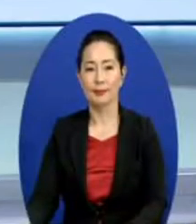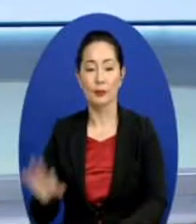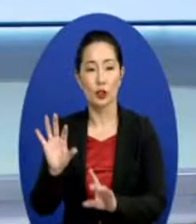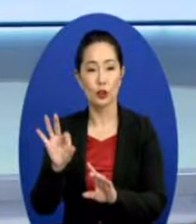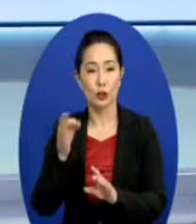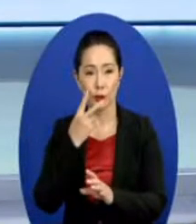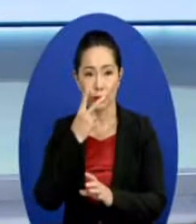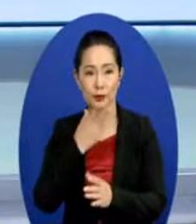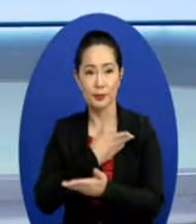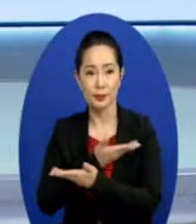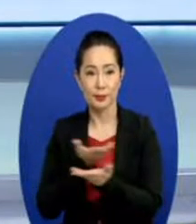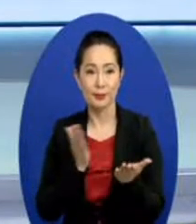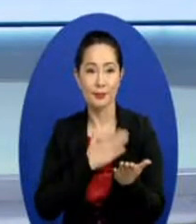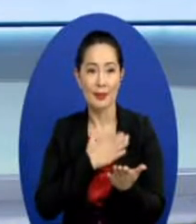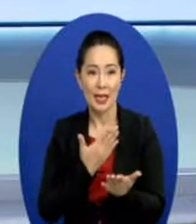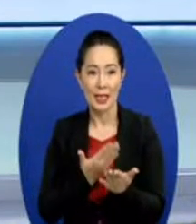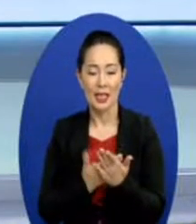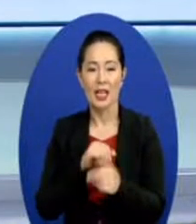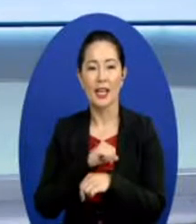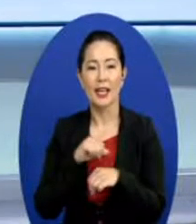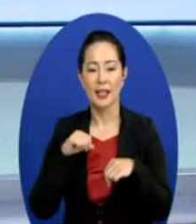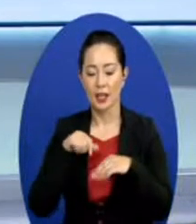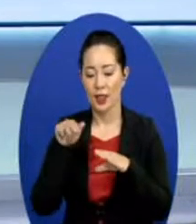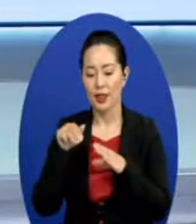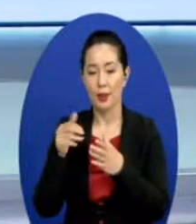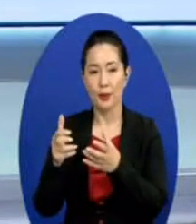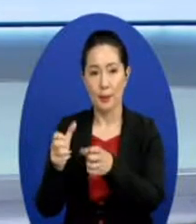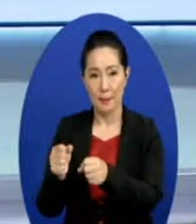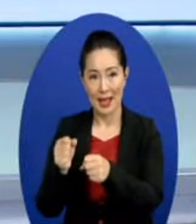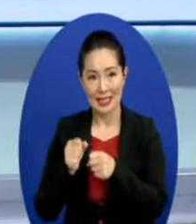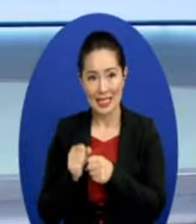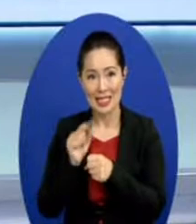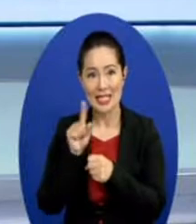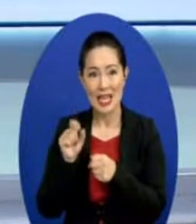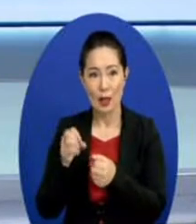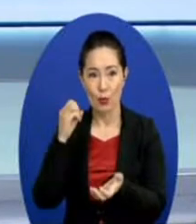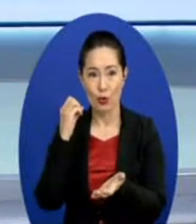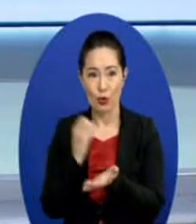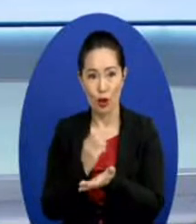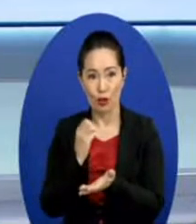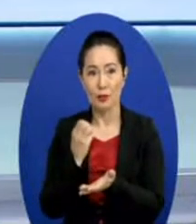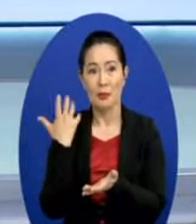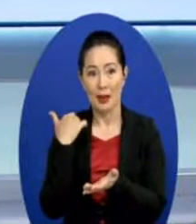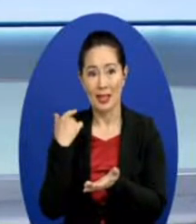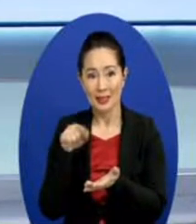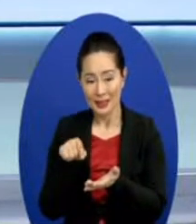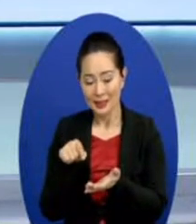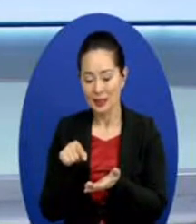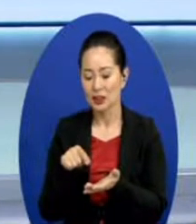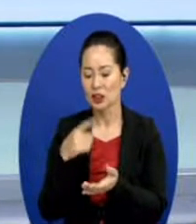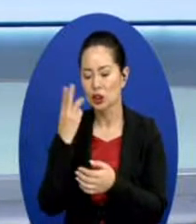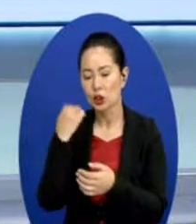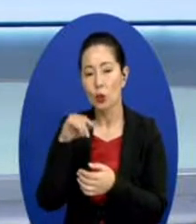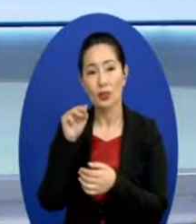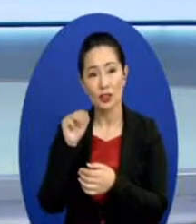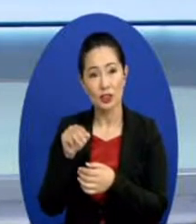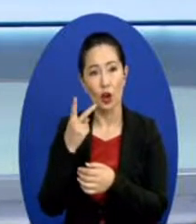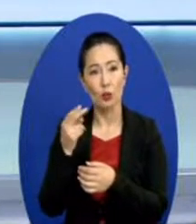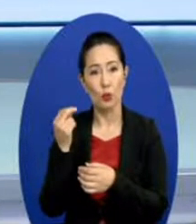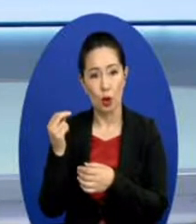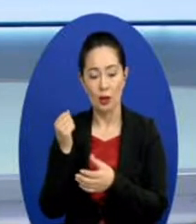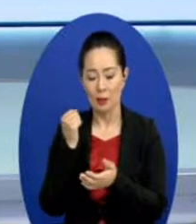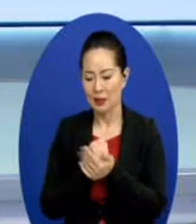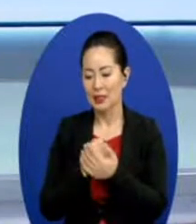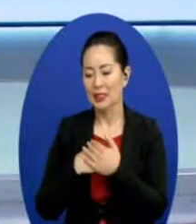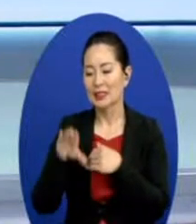хөтөлбөрийг сонгох үзэж чадах баярлаа. Иргэний тэтгэвэр барьцаалсан зээлийн төлбөрийг төрөөс нэг удаа төлөх тухай хууль 2020 онд батлагдсан тоо бүдүүлээд